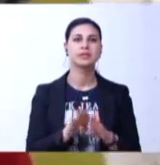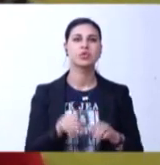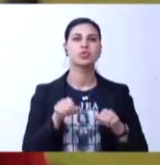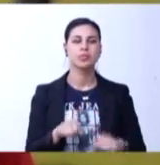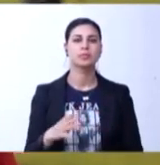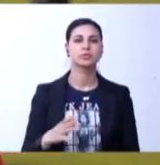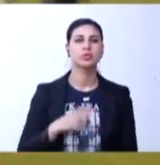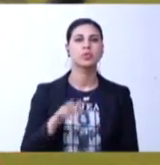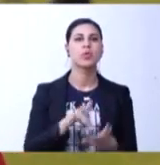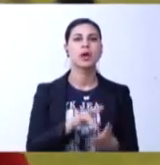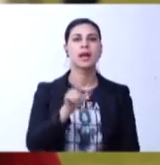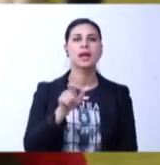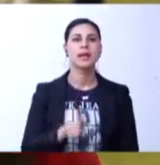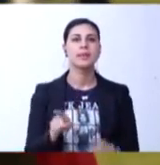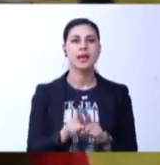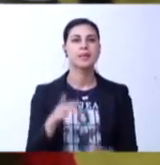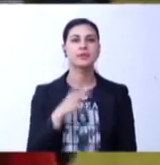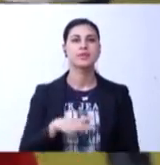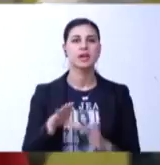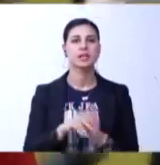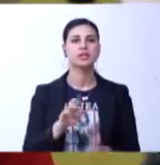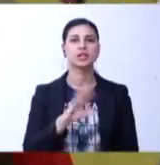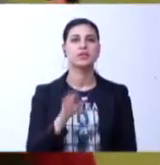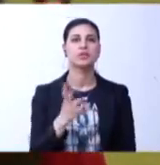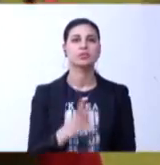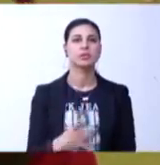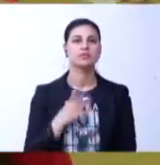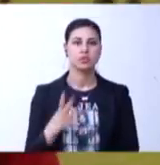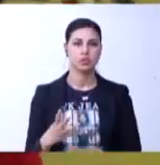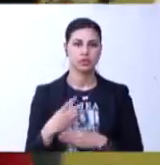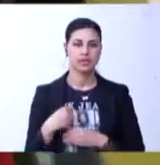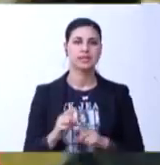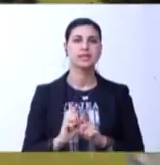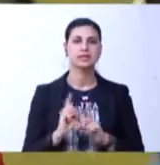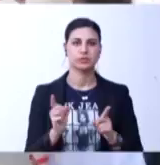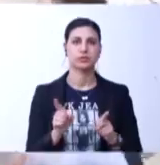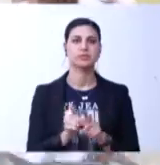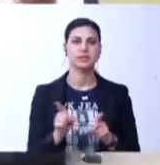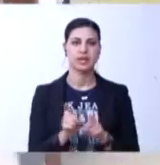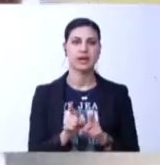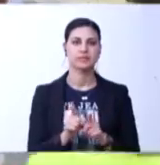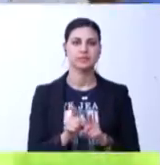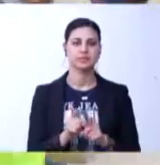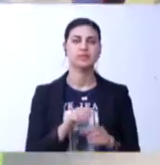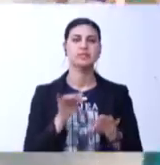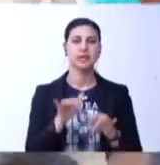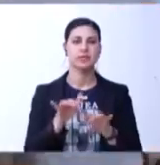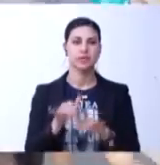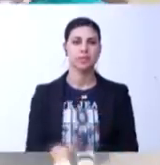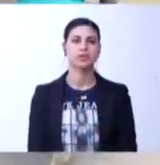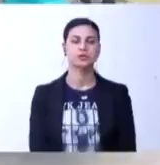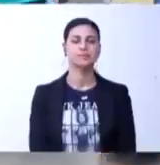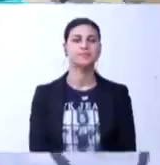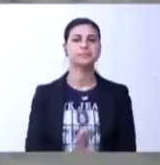მქონე მოქალაქეები ამ ქვეყანაში და ყველანი უნდა ვიყოთ ერთად განსაკუთრებით მსგავს საქმიანობაში.